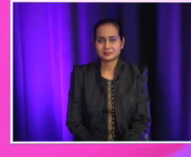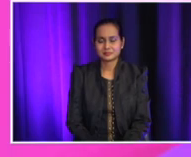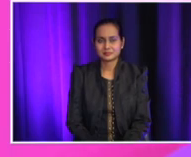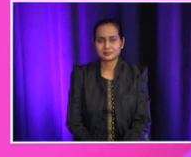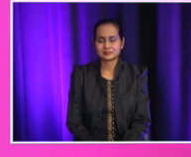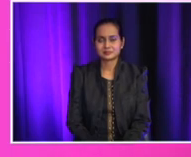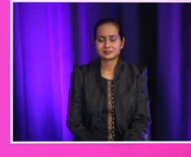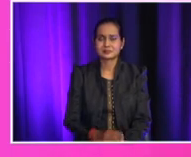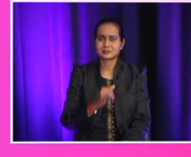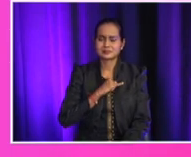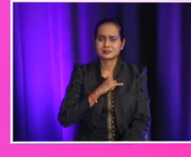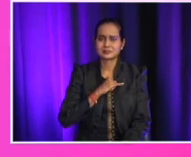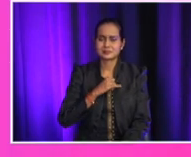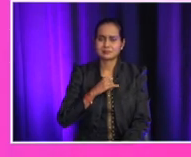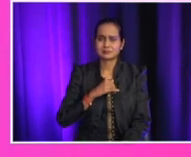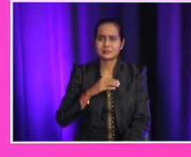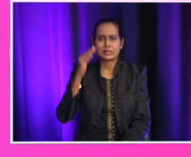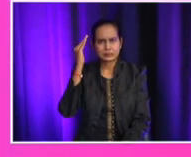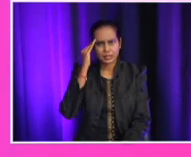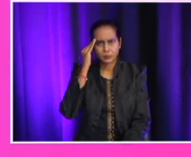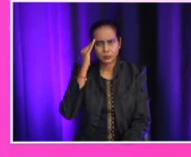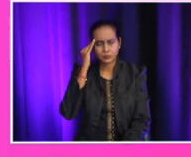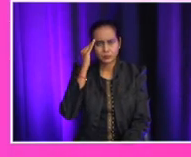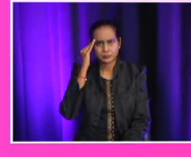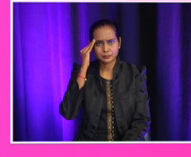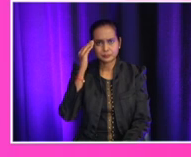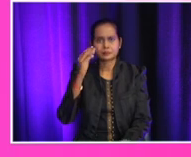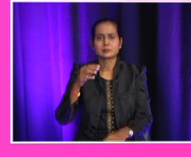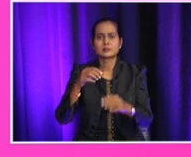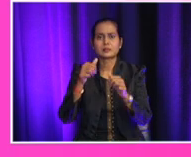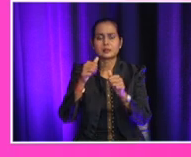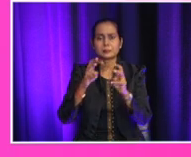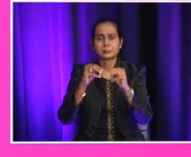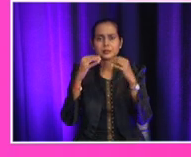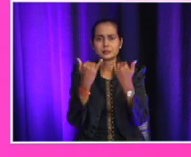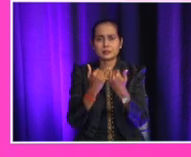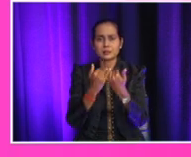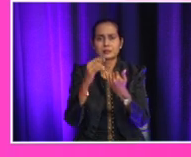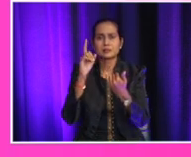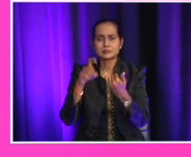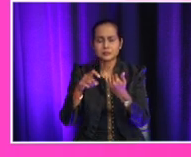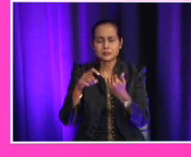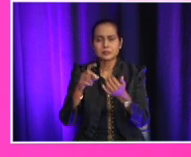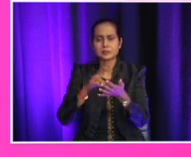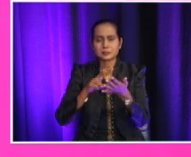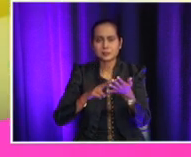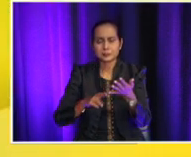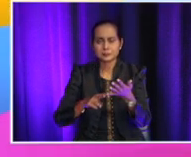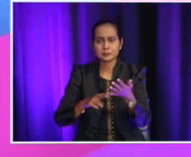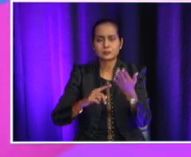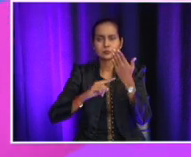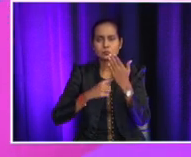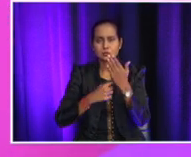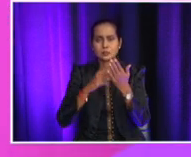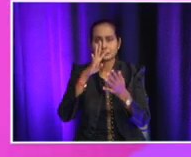Saya punya dapat mengetahui bahwa setiap anggota masyarakat perlu membaca demi ilmu dari umur se awal 4 tahun